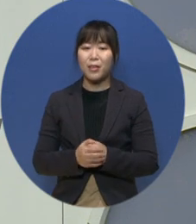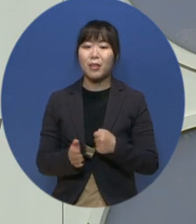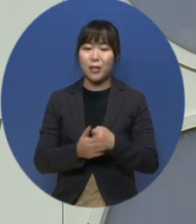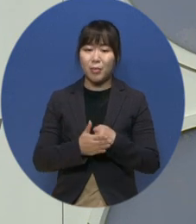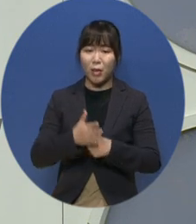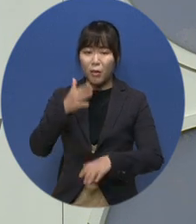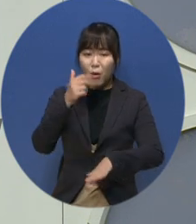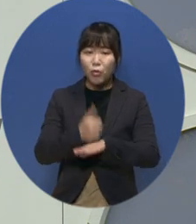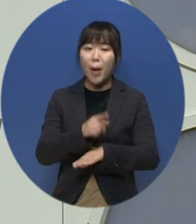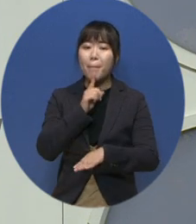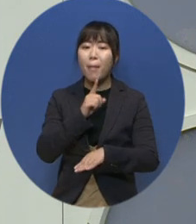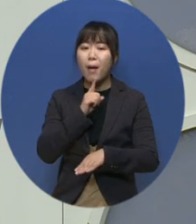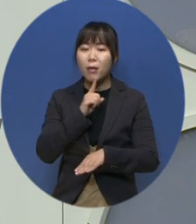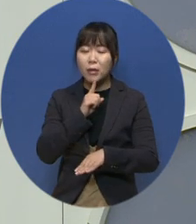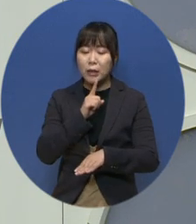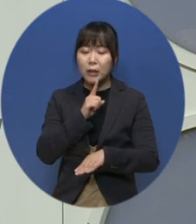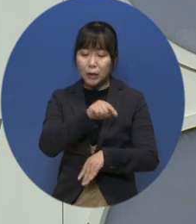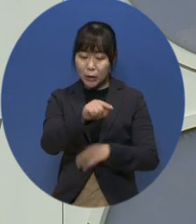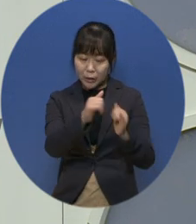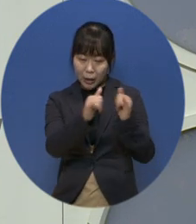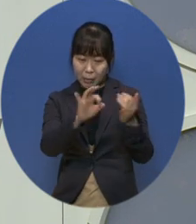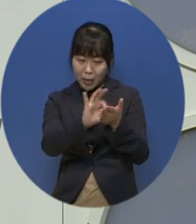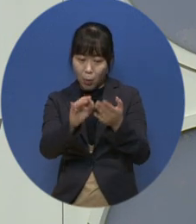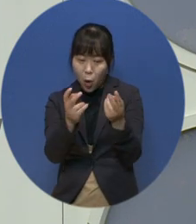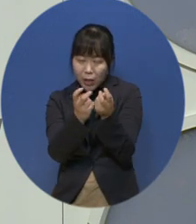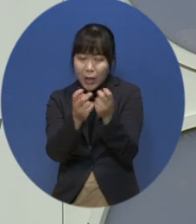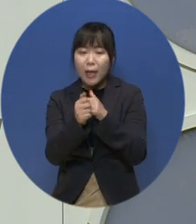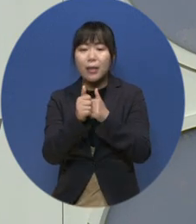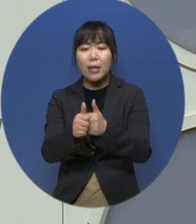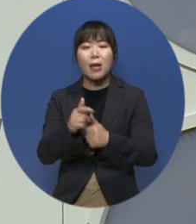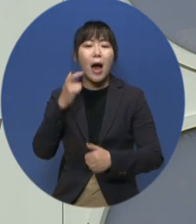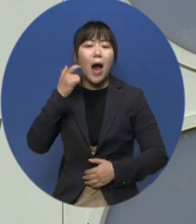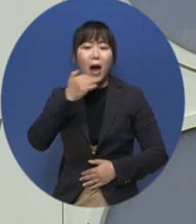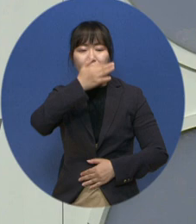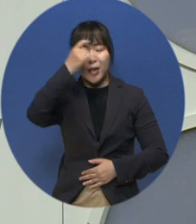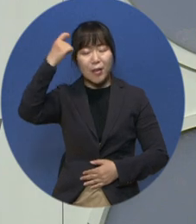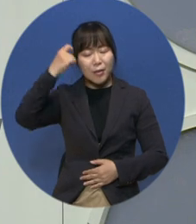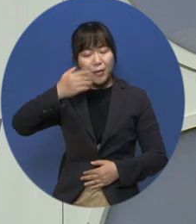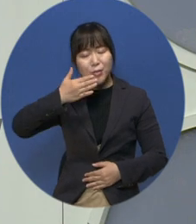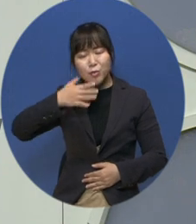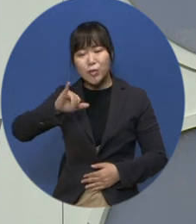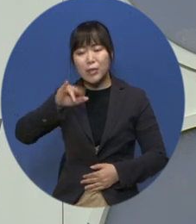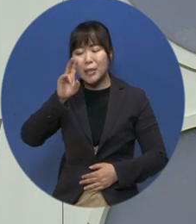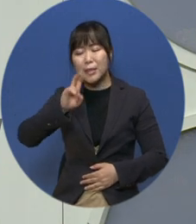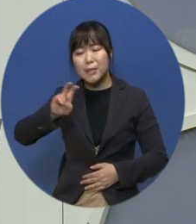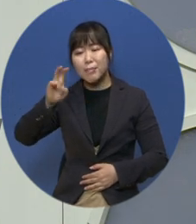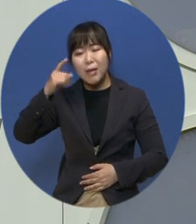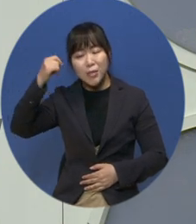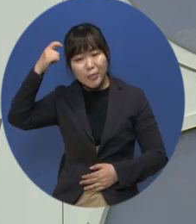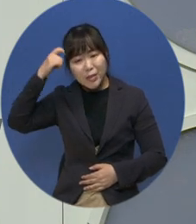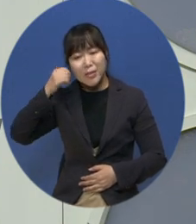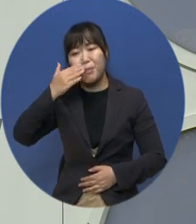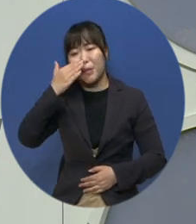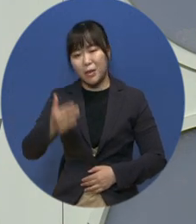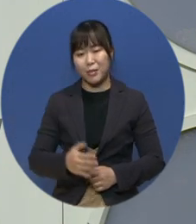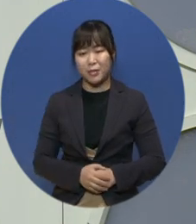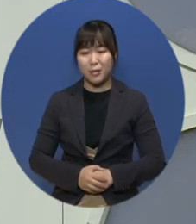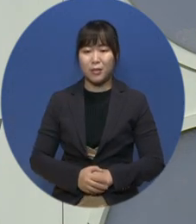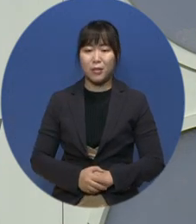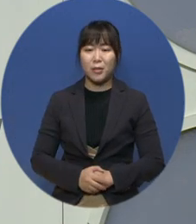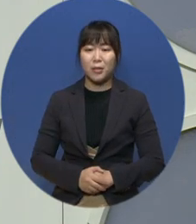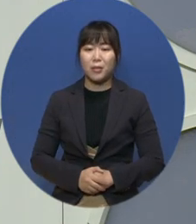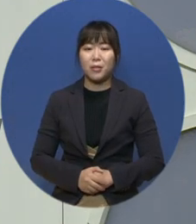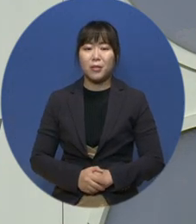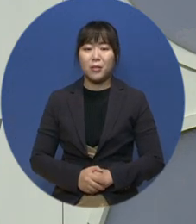결국은 하는 사람이 어떻게 사용하느냐에 따라서 상당히 아름답게 들릴 수도 있고 음악적으로 들릴 수도 있다고 생각을 하는데